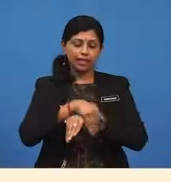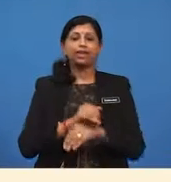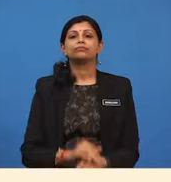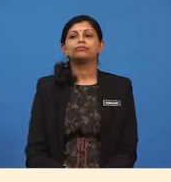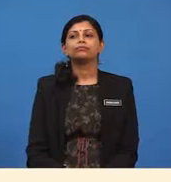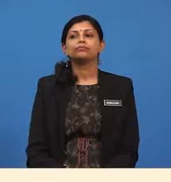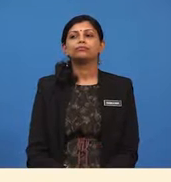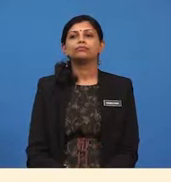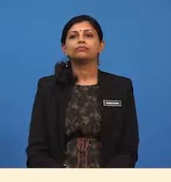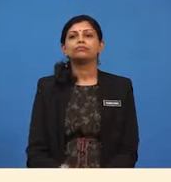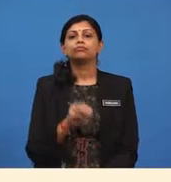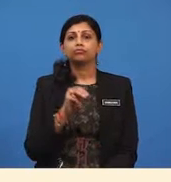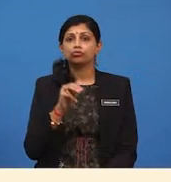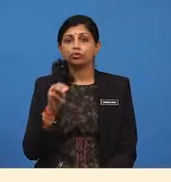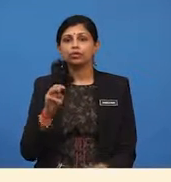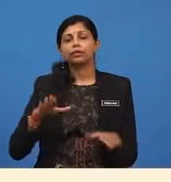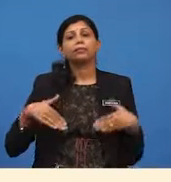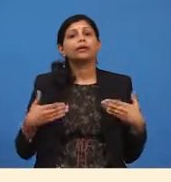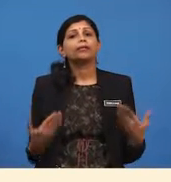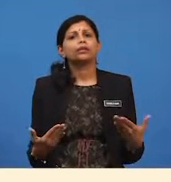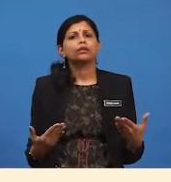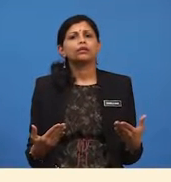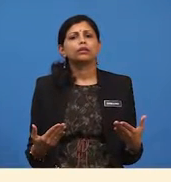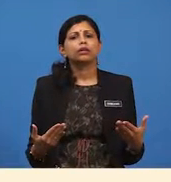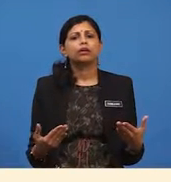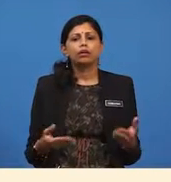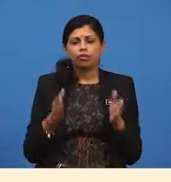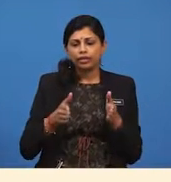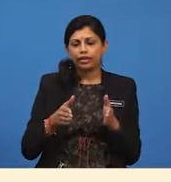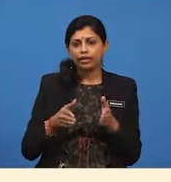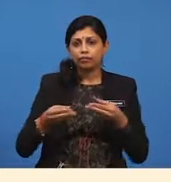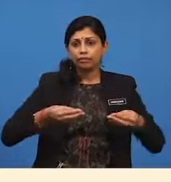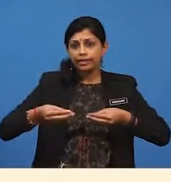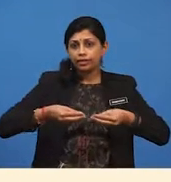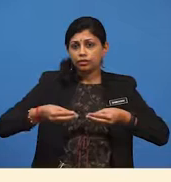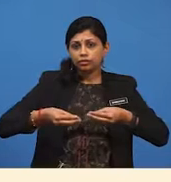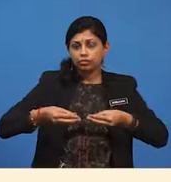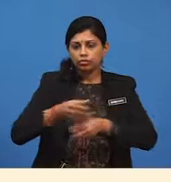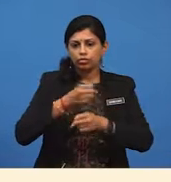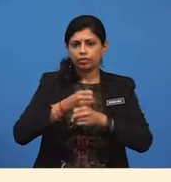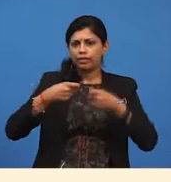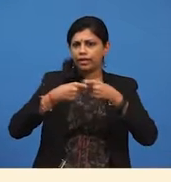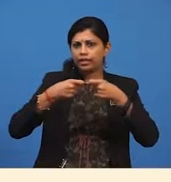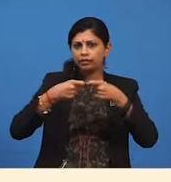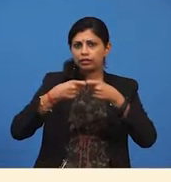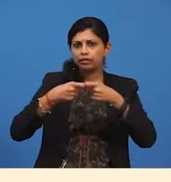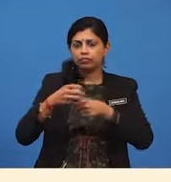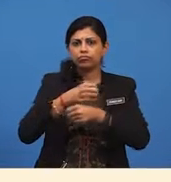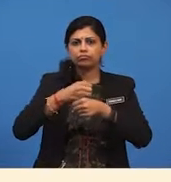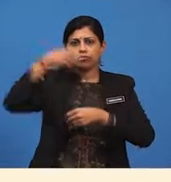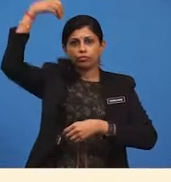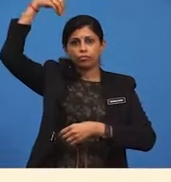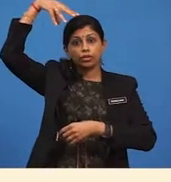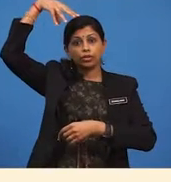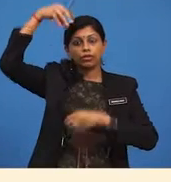Murid-murid, bagaimanakah peniaga-peniaga pasar malam ini mendapatkan bekalan elektrik untuk menyalakan lampu gerai